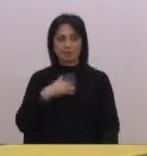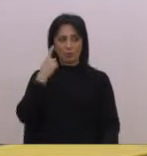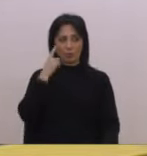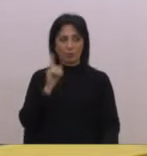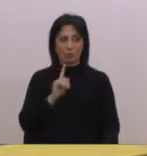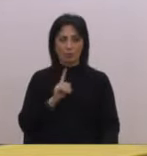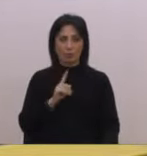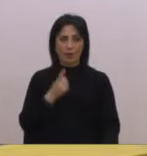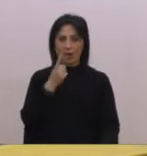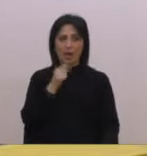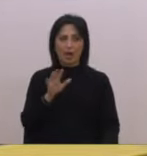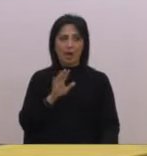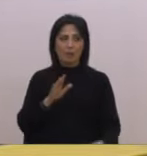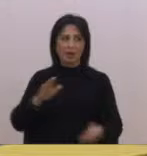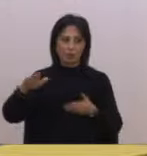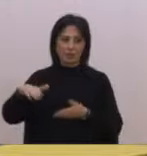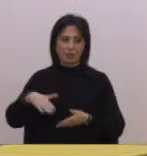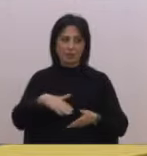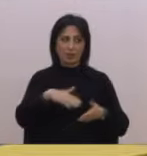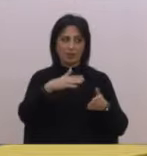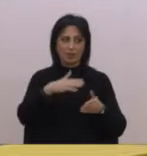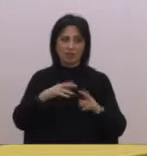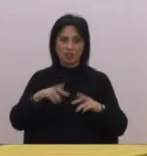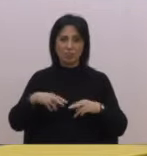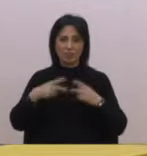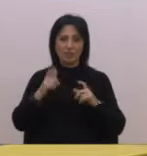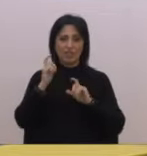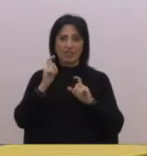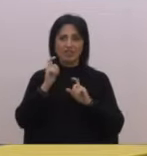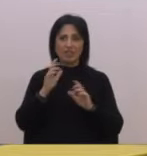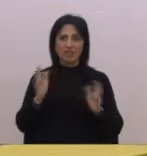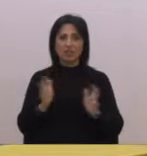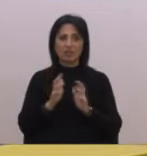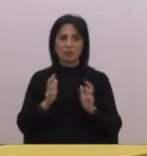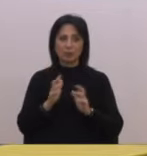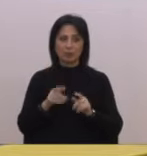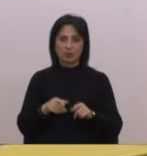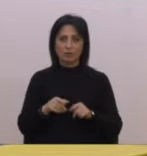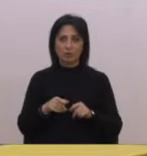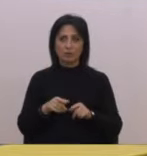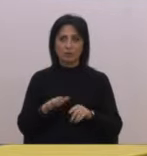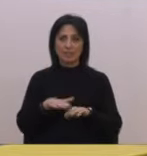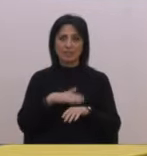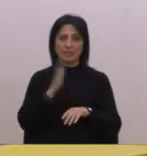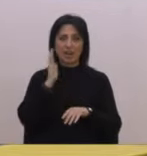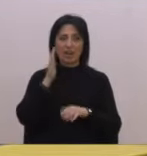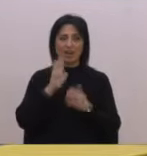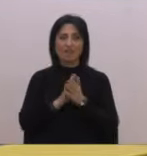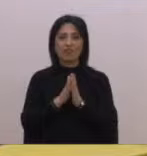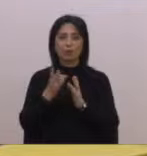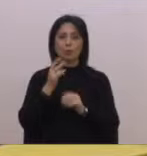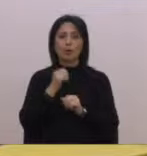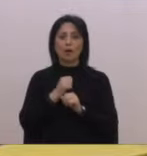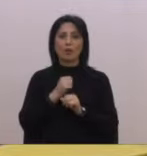რომ არამარტო დერეფანში გადმომისამართებული ტვირთები უნდა შევინარჩუნოთ, გრძელვადიან პერსპექტივაში ჩვენ უნდა